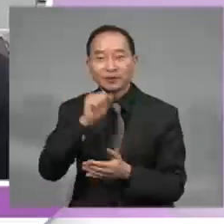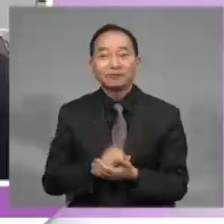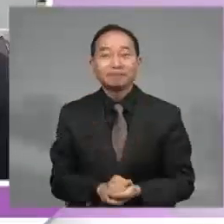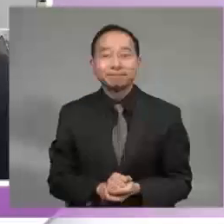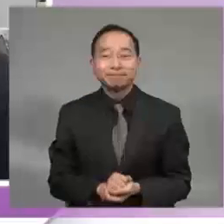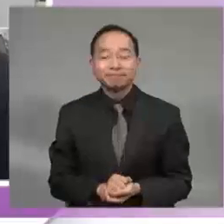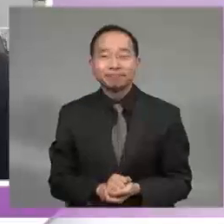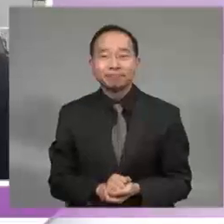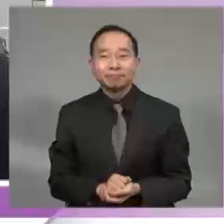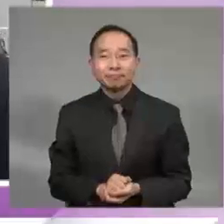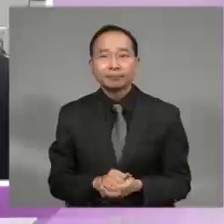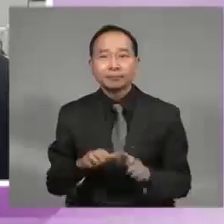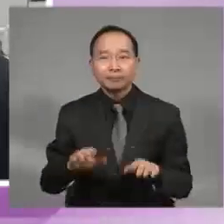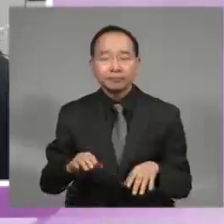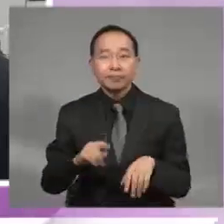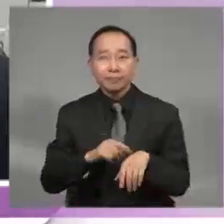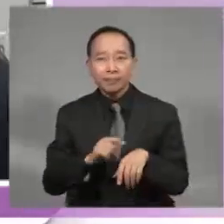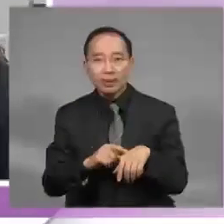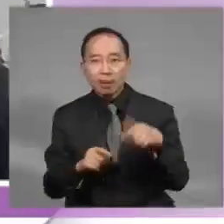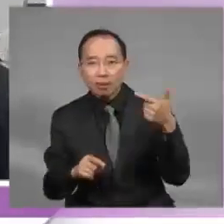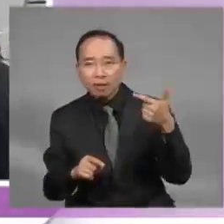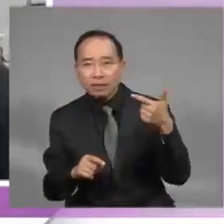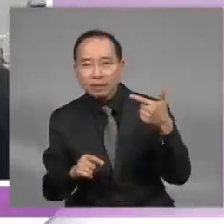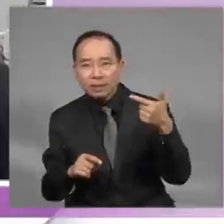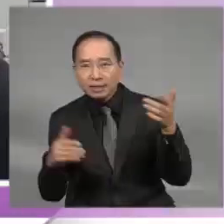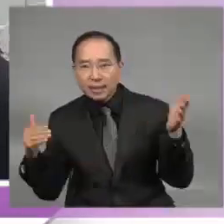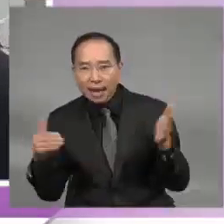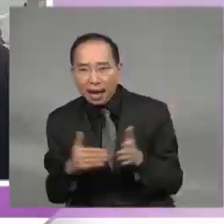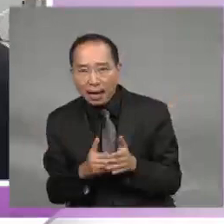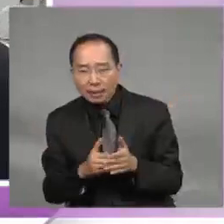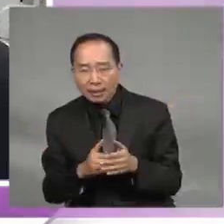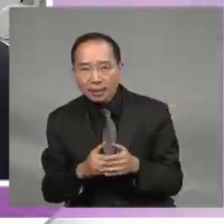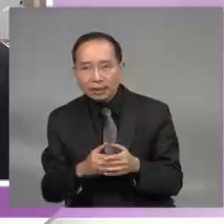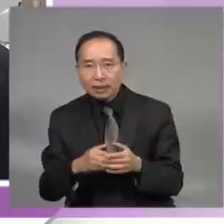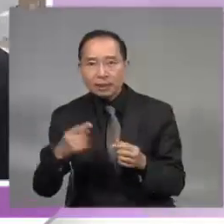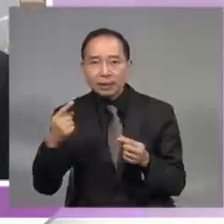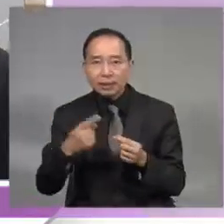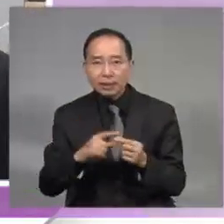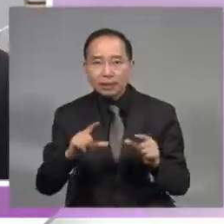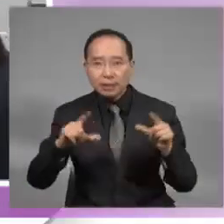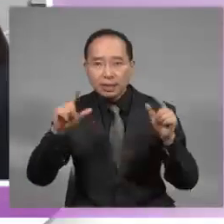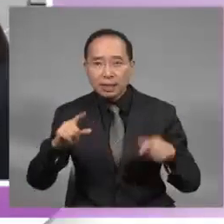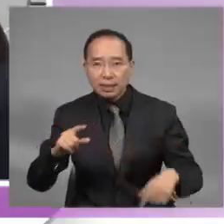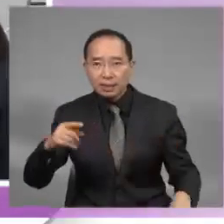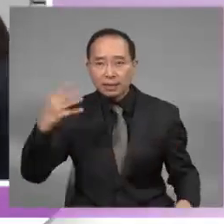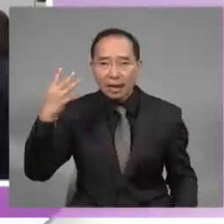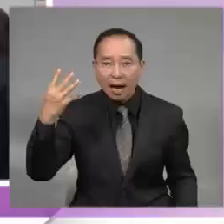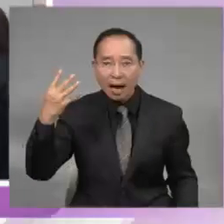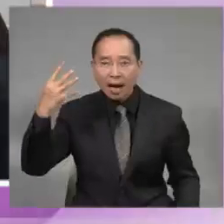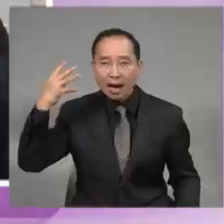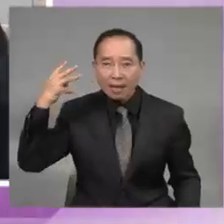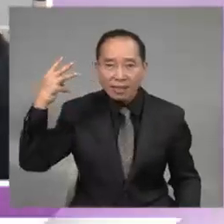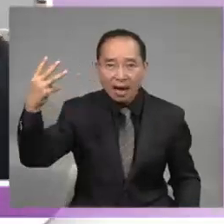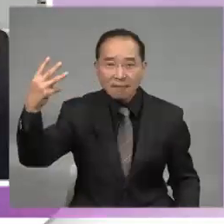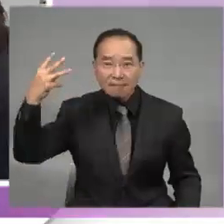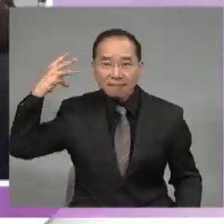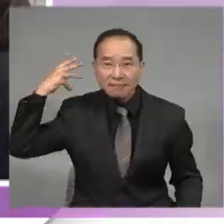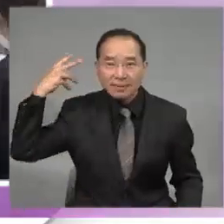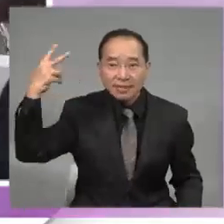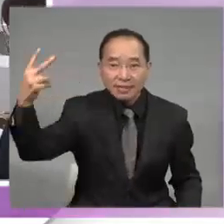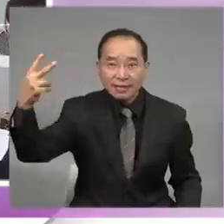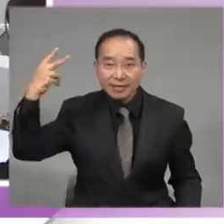이제 오후 6시까지 진행되는 1일차 사전투표 이제 4초, 3초,